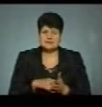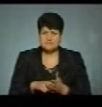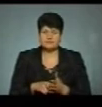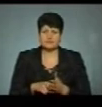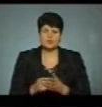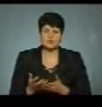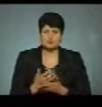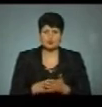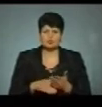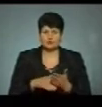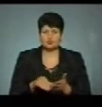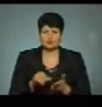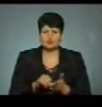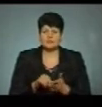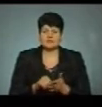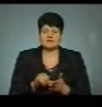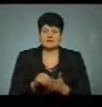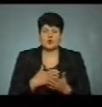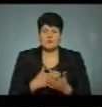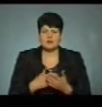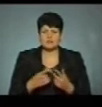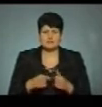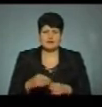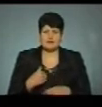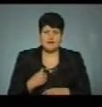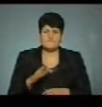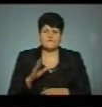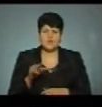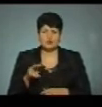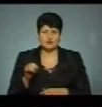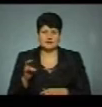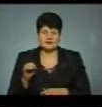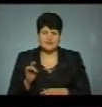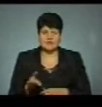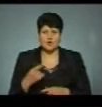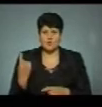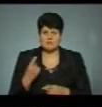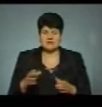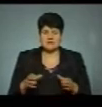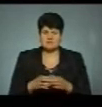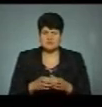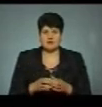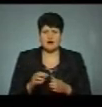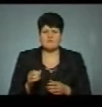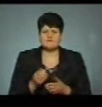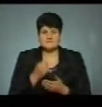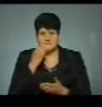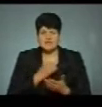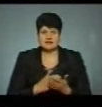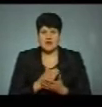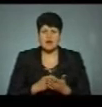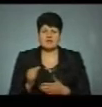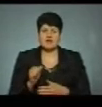допомоги долучилися представники громадських організацій «Я волонтер», «Козацько-десантний рій» та обласна спілка ветеранів Афганістану, повідомив